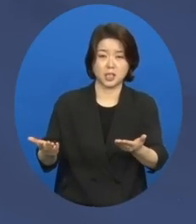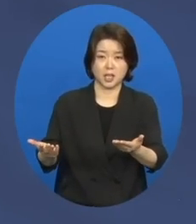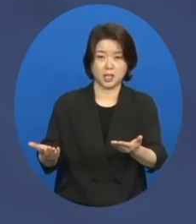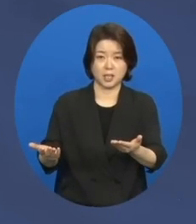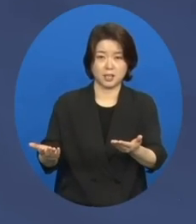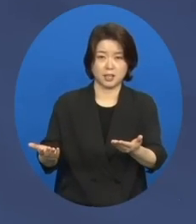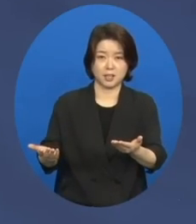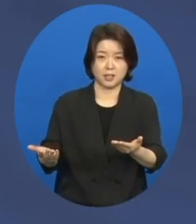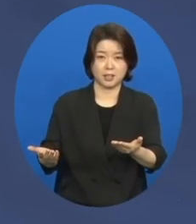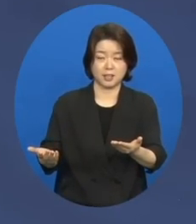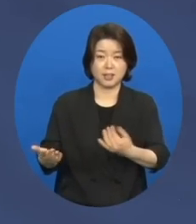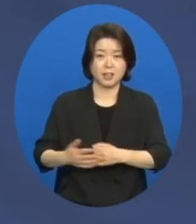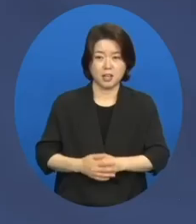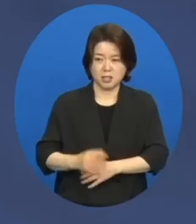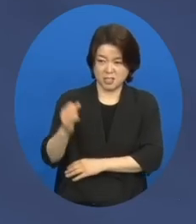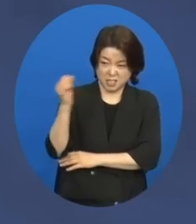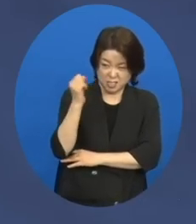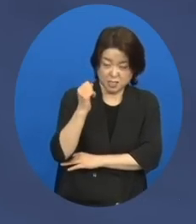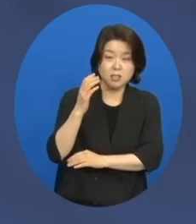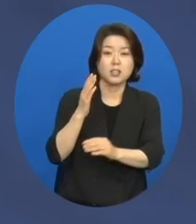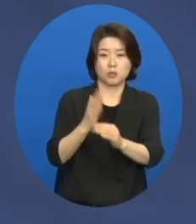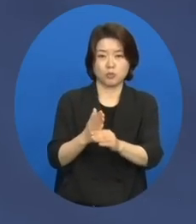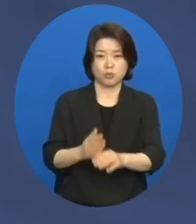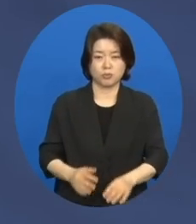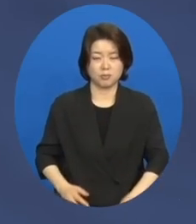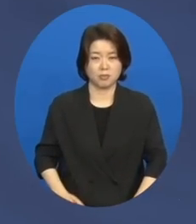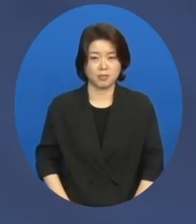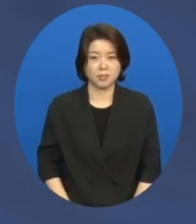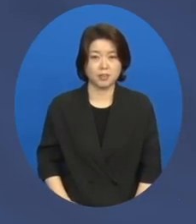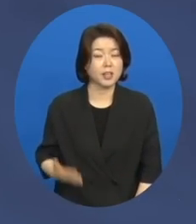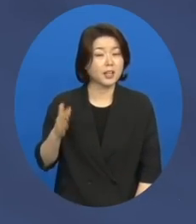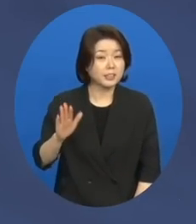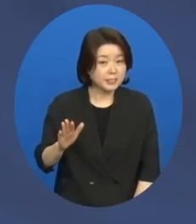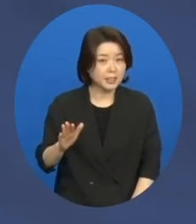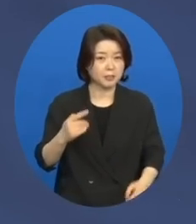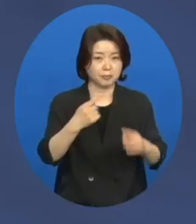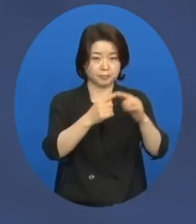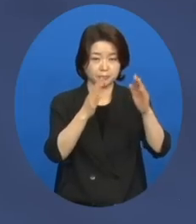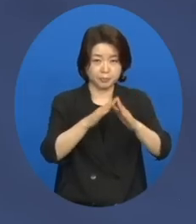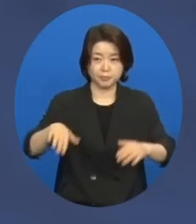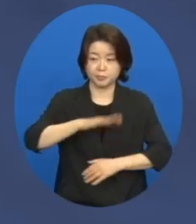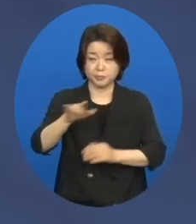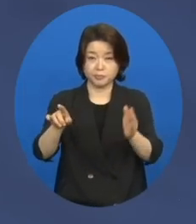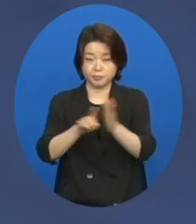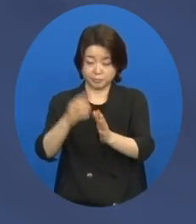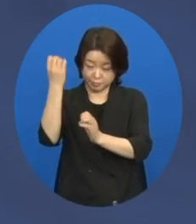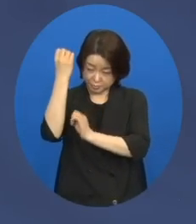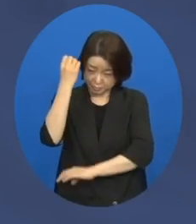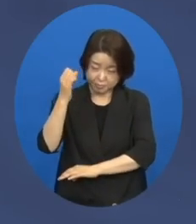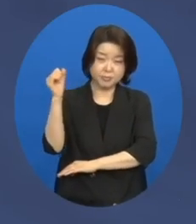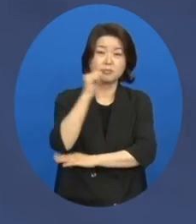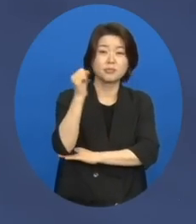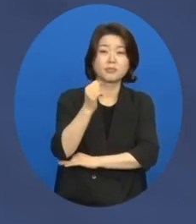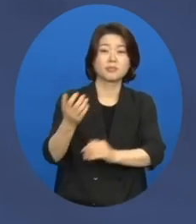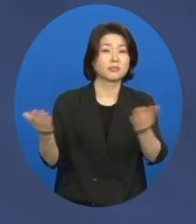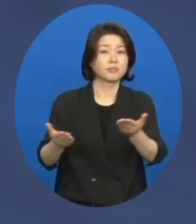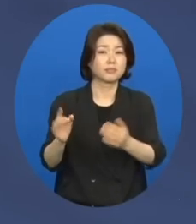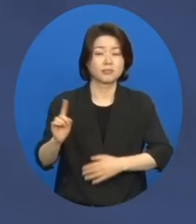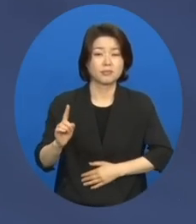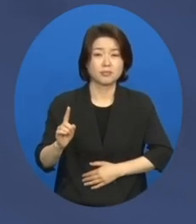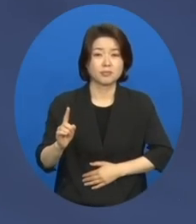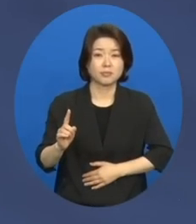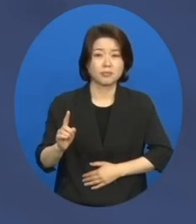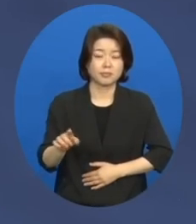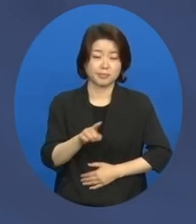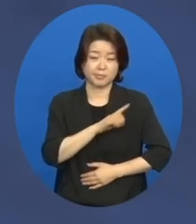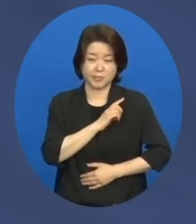그 흔들리고 있는 거예요. 자, 그런데 여러분, 교회와 이 우리의 신앙의 근간을 흔드는 일이 어디에